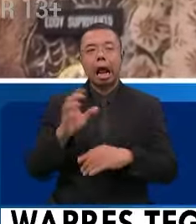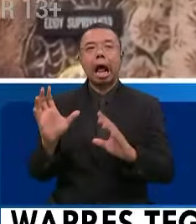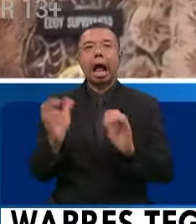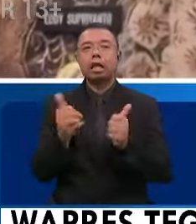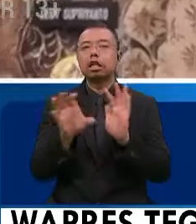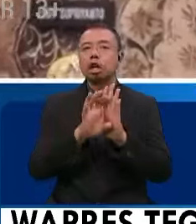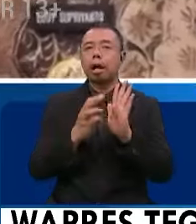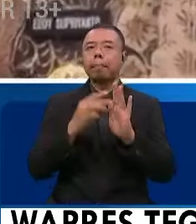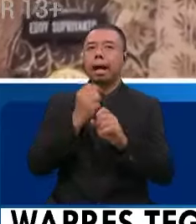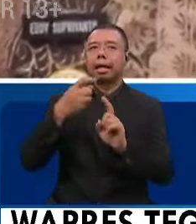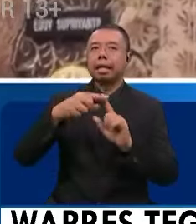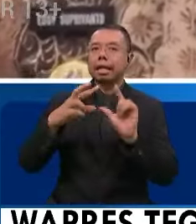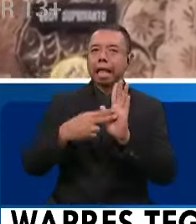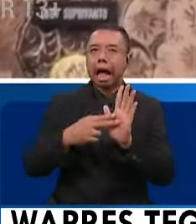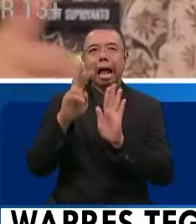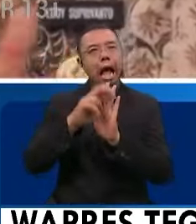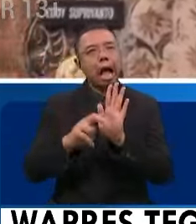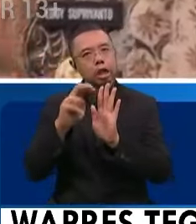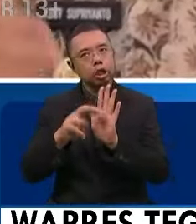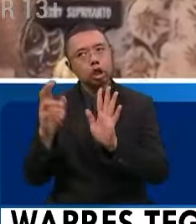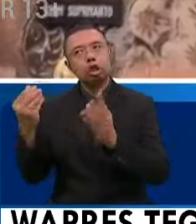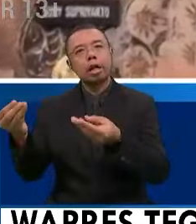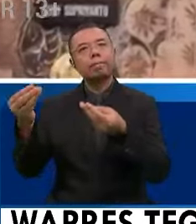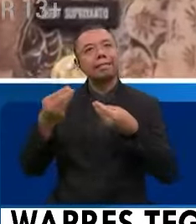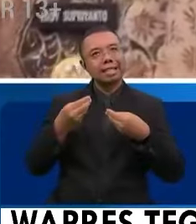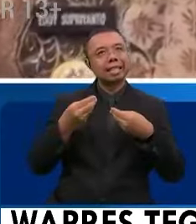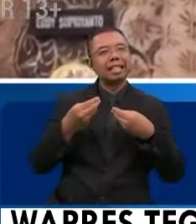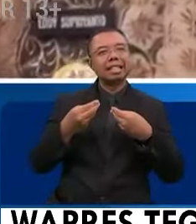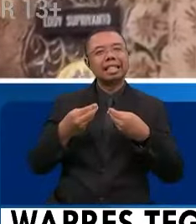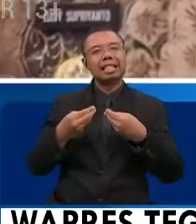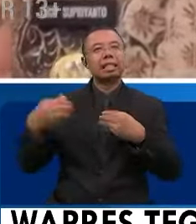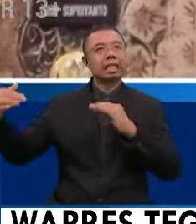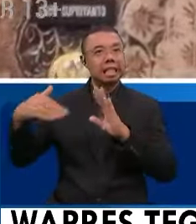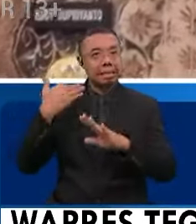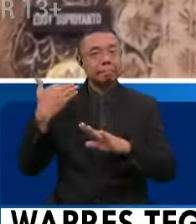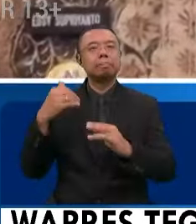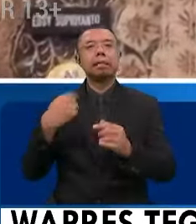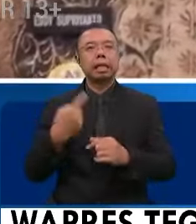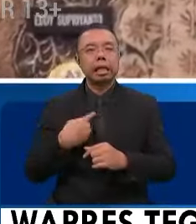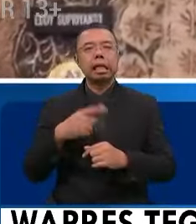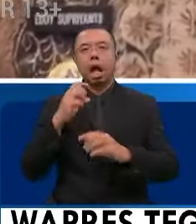Magetan, Nganjuk yang memberikan suplai. Kita selalu komunikasi, termasuk jika